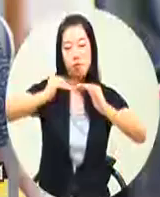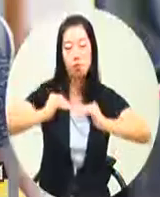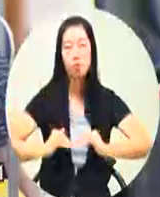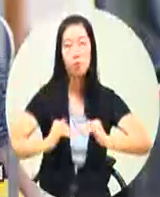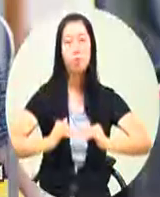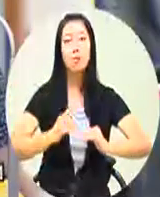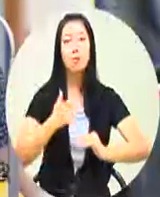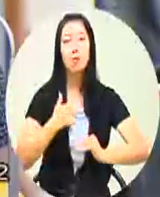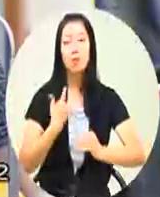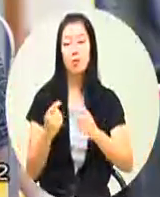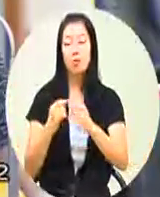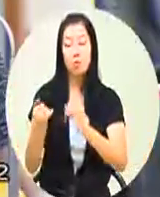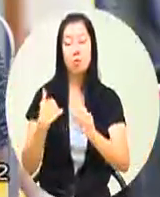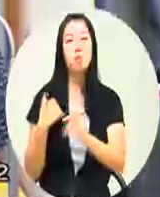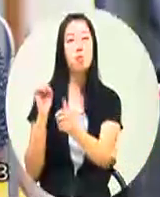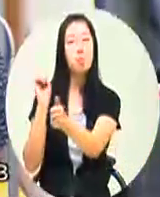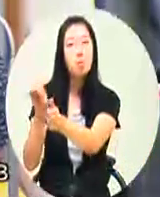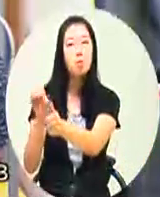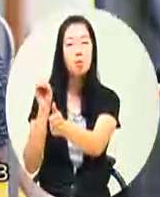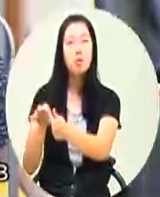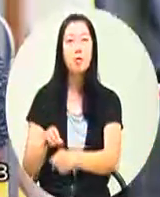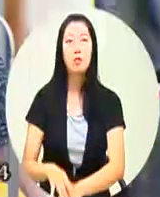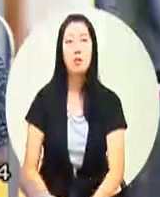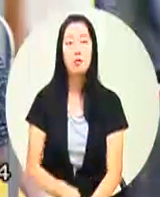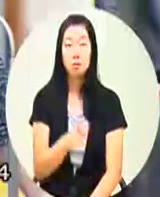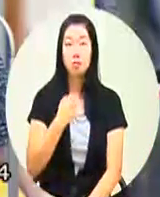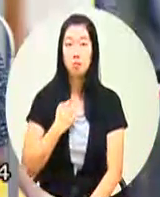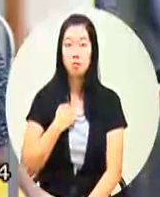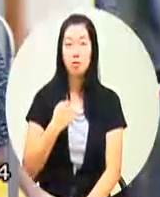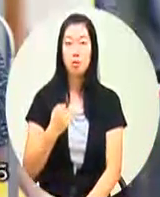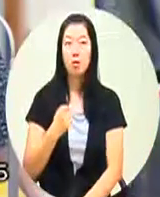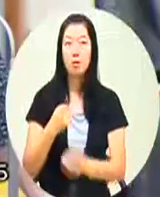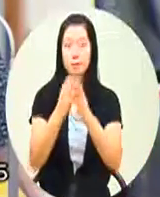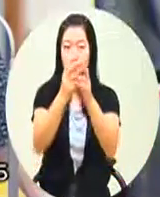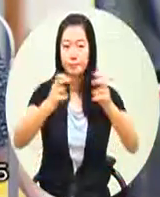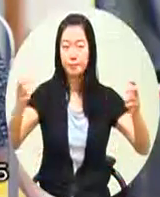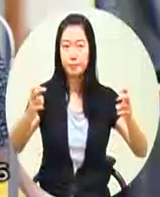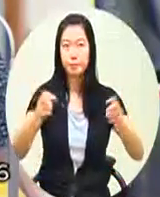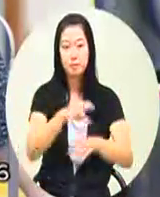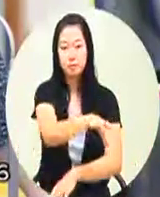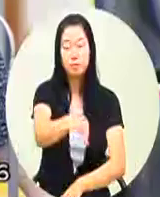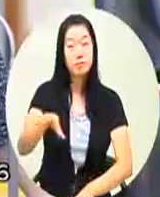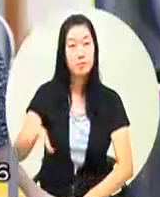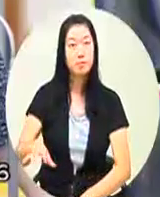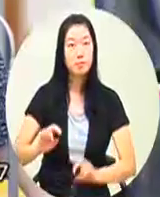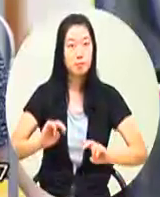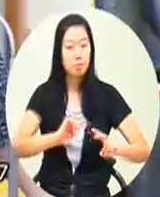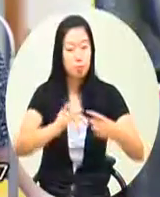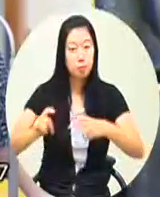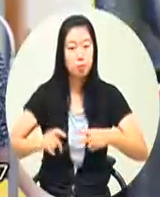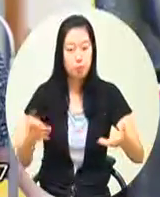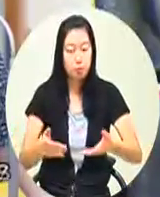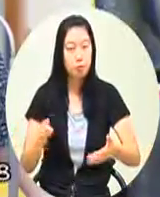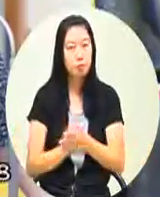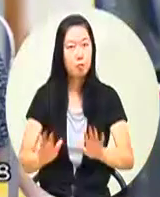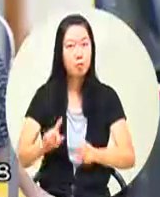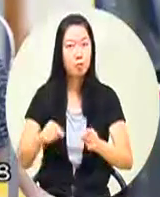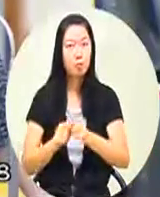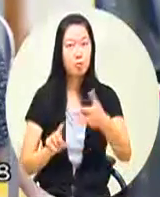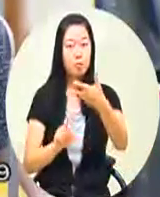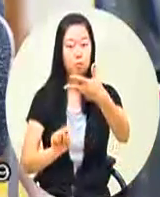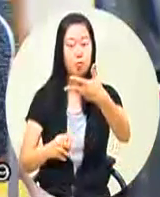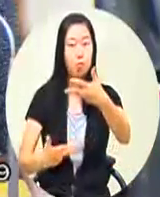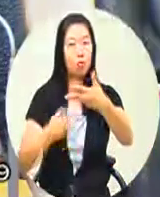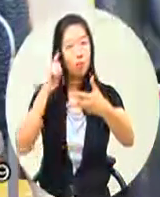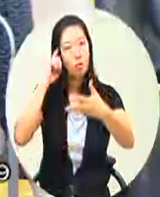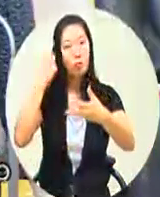众说明了。那我知道你们元帅庙旧部落的排水改善工程你们现在8月19号动工嘛，预计